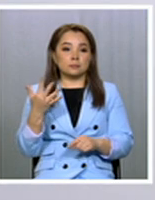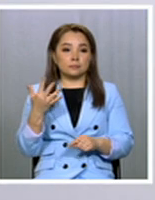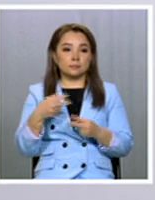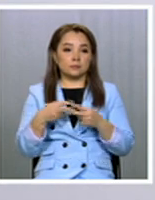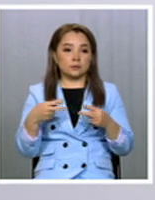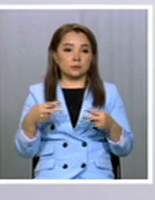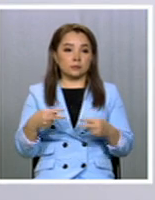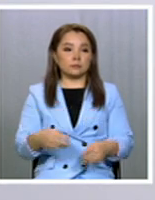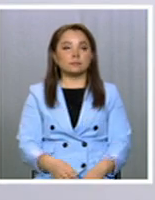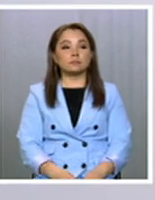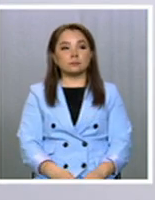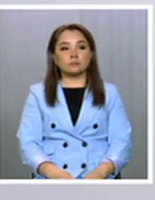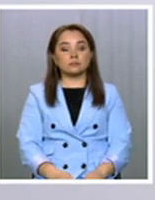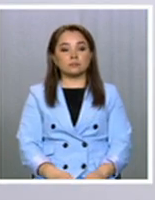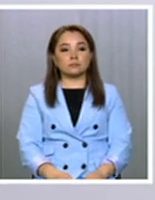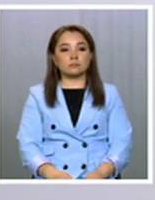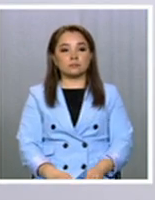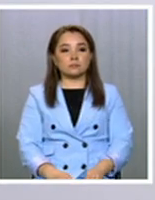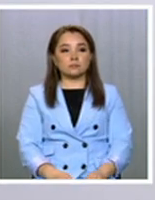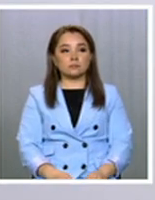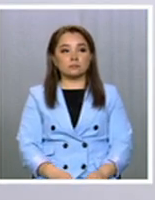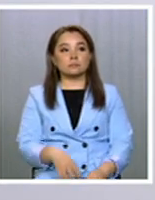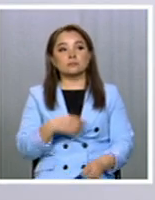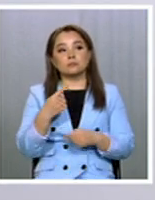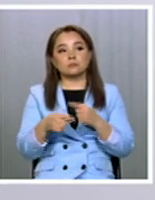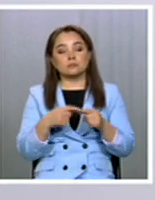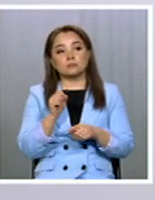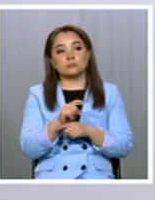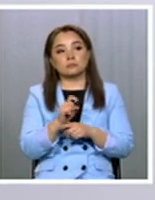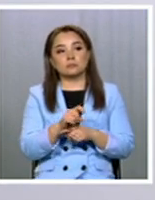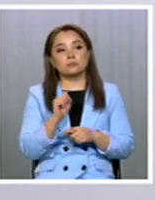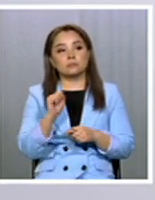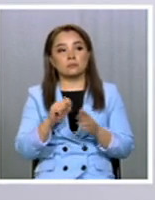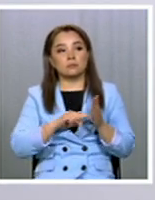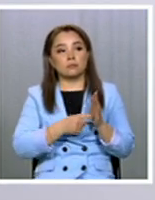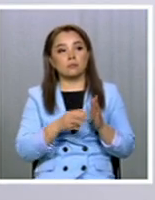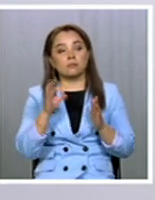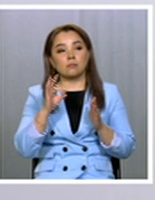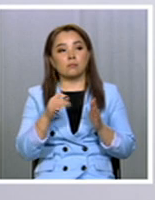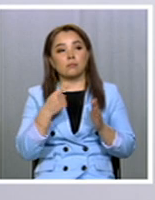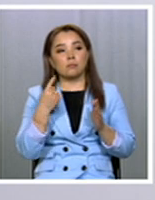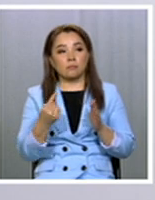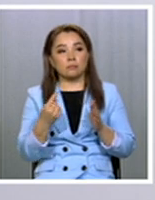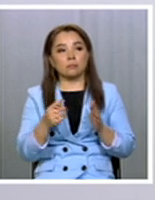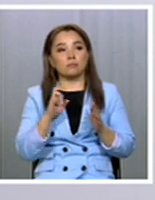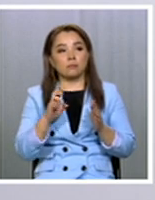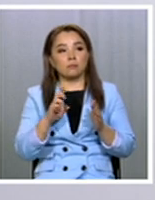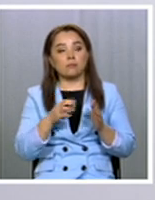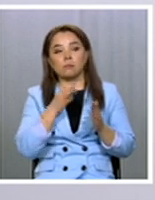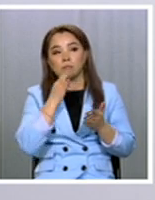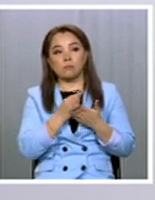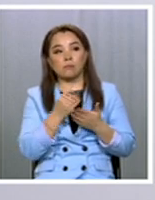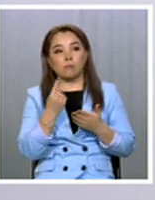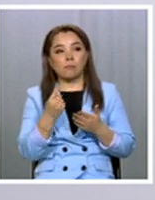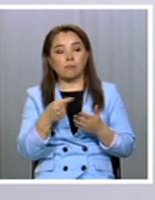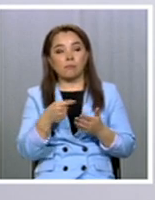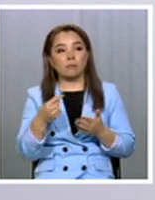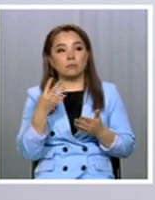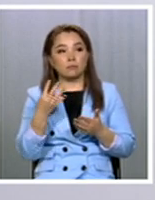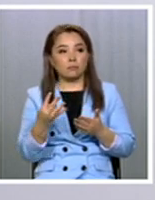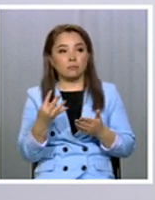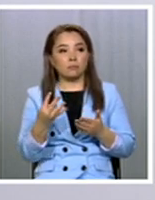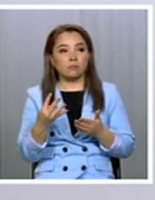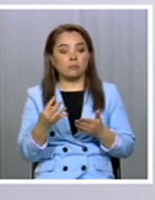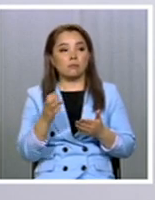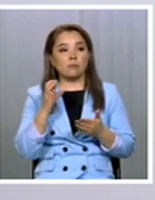тең. Келесі тапсырма. А нүктесінің координаттары 0-де 1, Б нүктесінің координаттары 1-де минус 4,